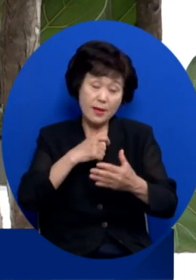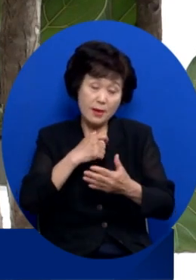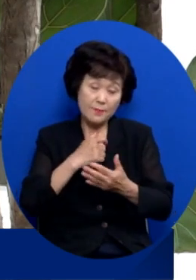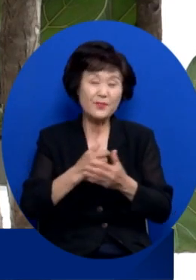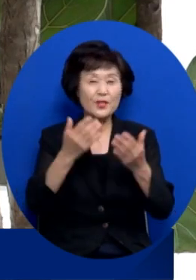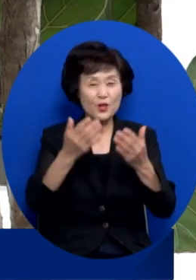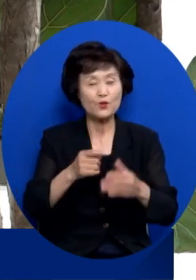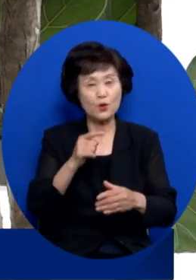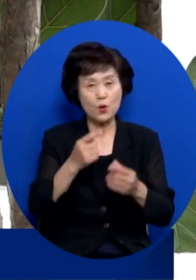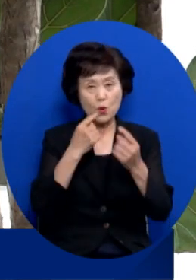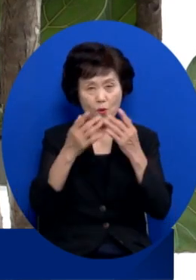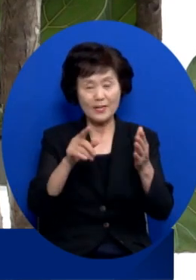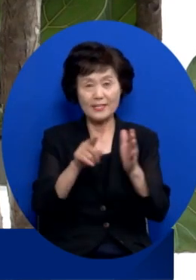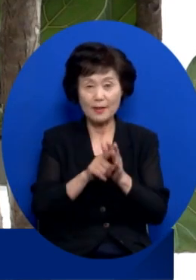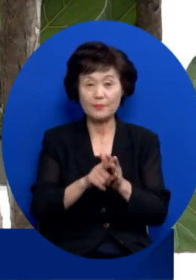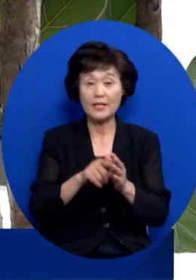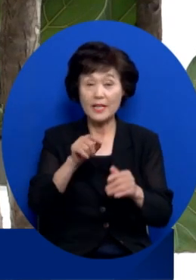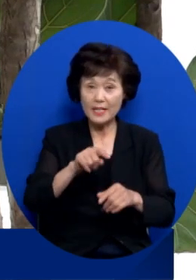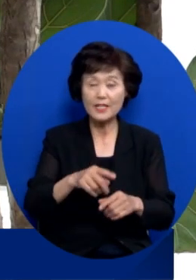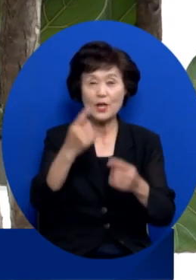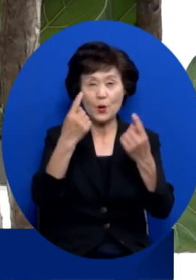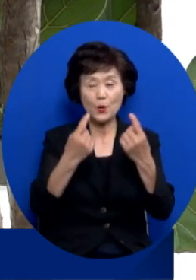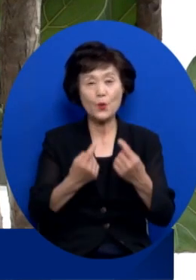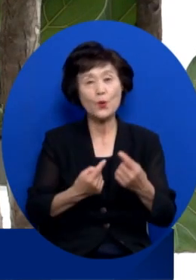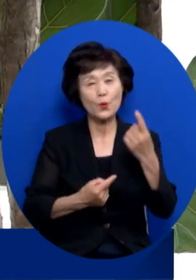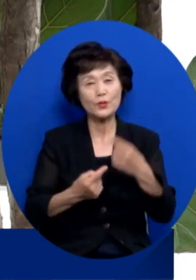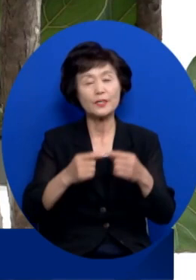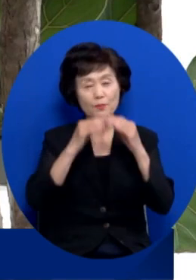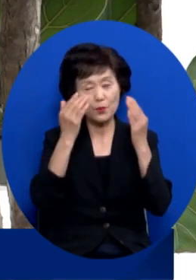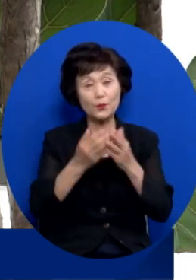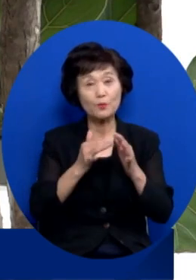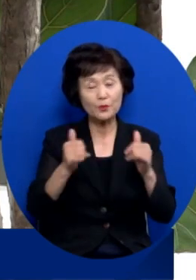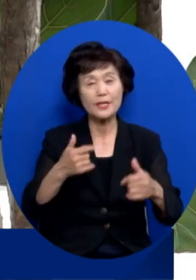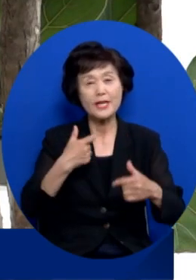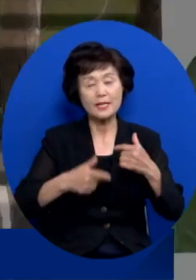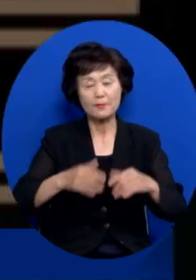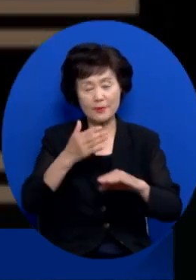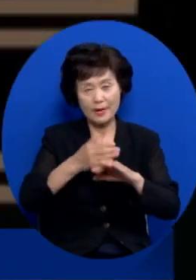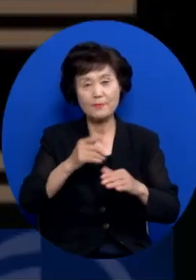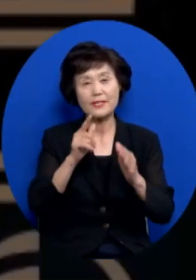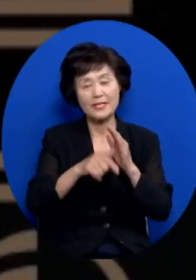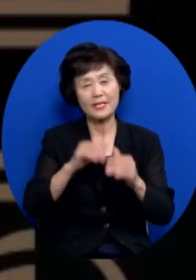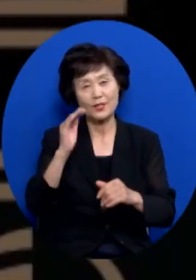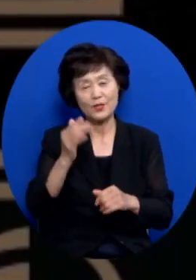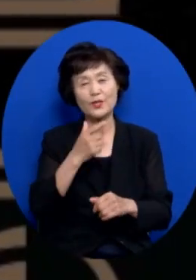확신합니다. 전주에 오신 모든 분들에게 기쁨과 감사의 시간이 되시길 바라며.